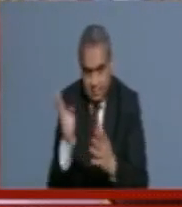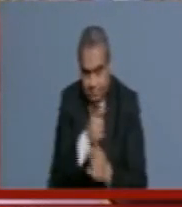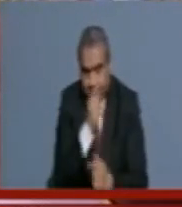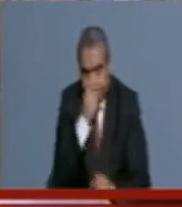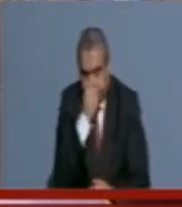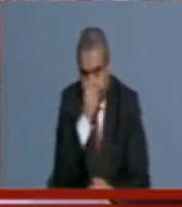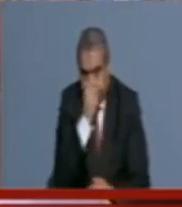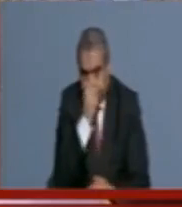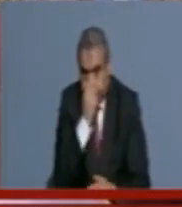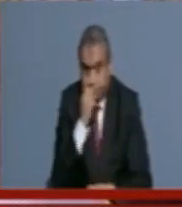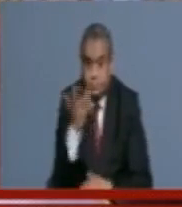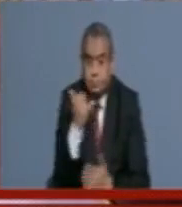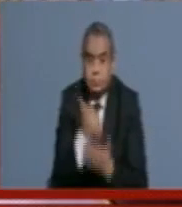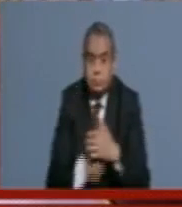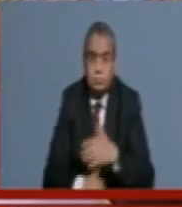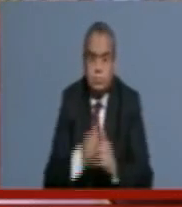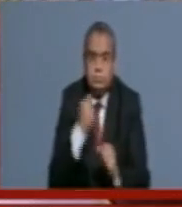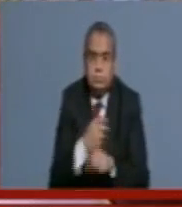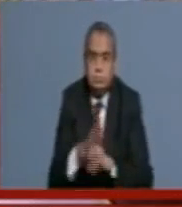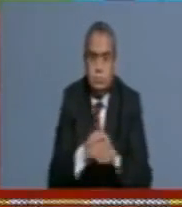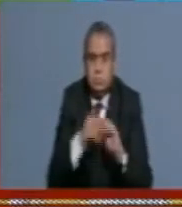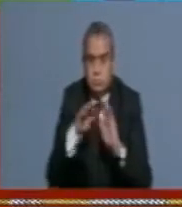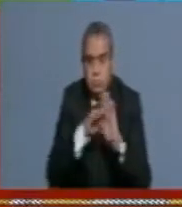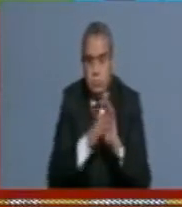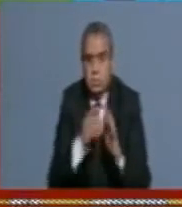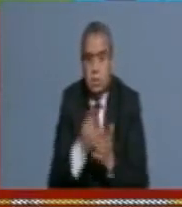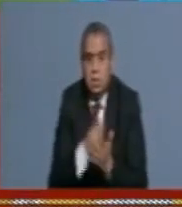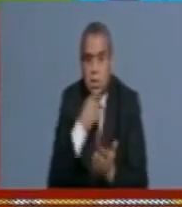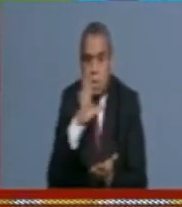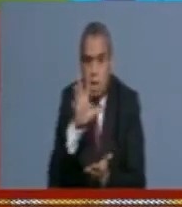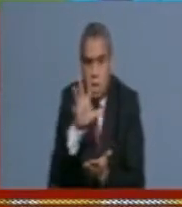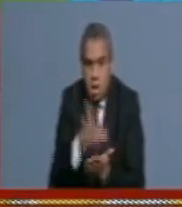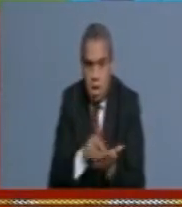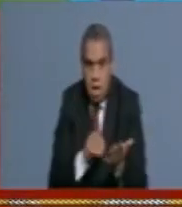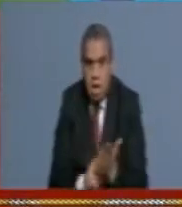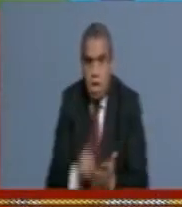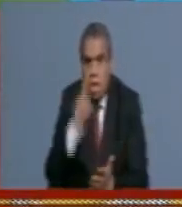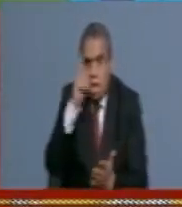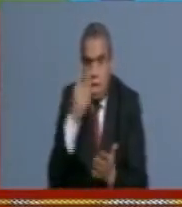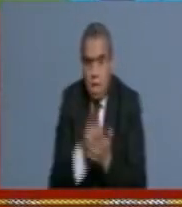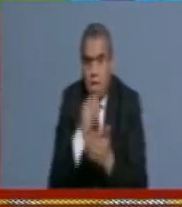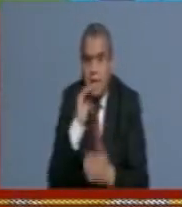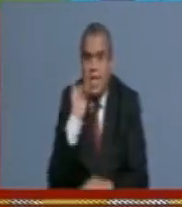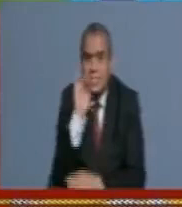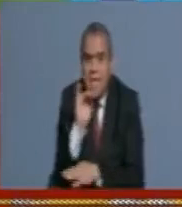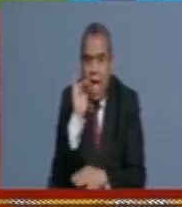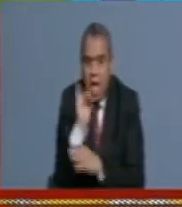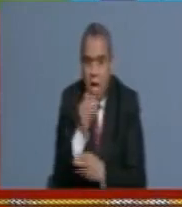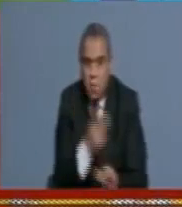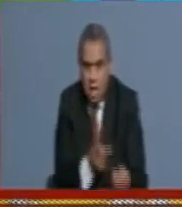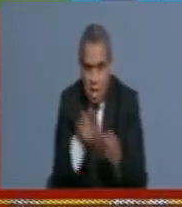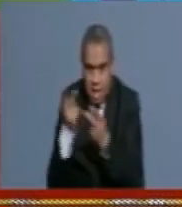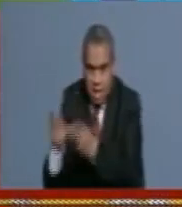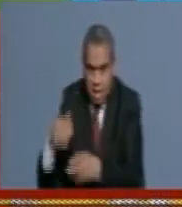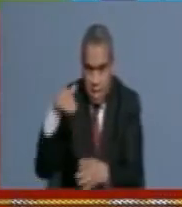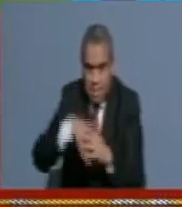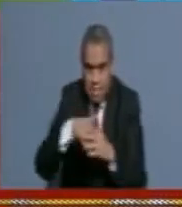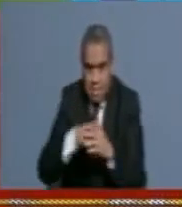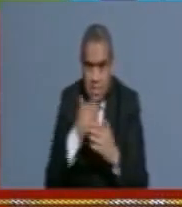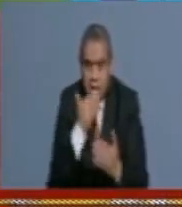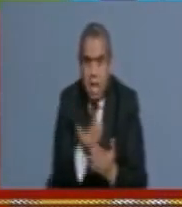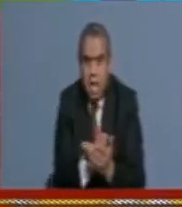في مراحل بتبقى من بدايه لما بندعو للانتخاب، هي مرحله